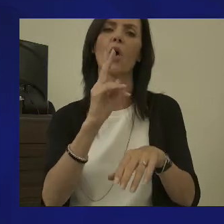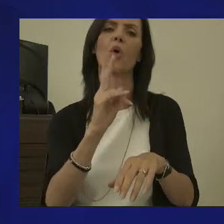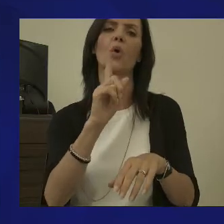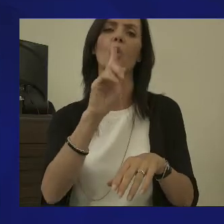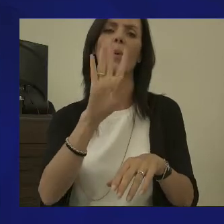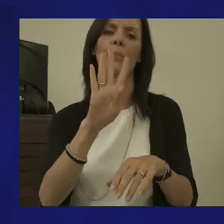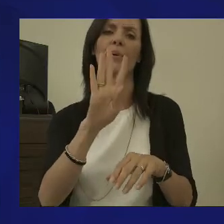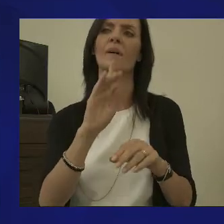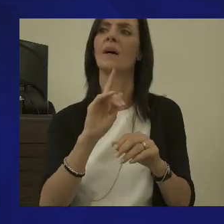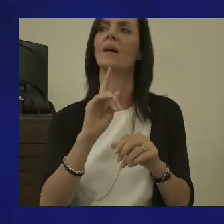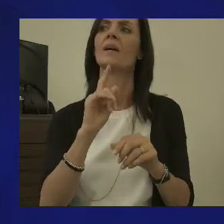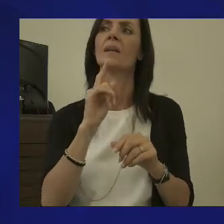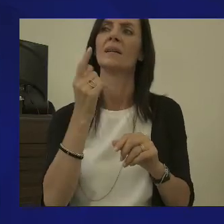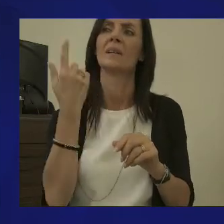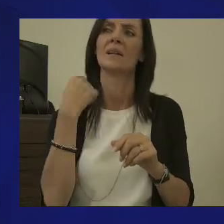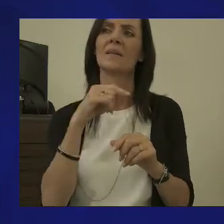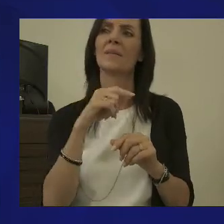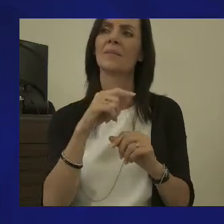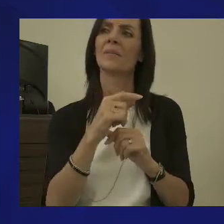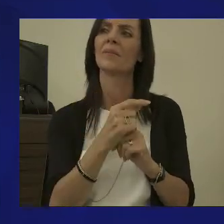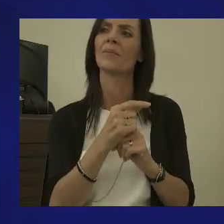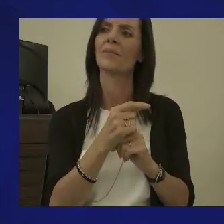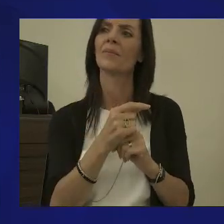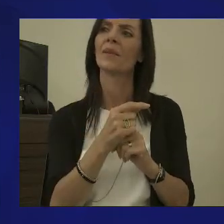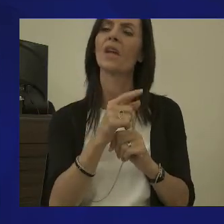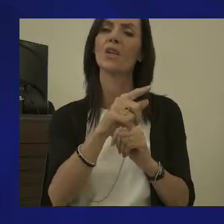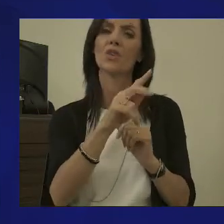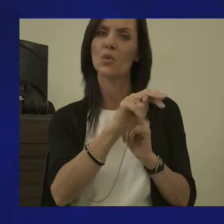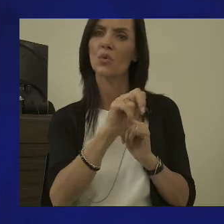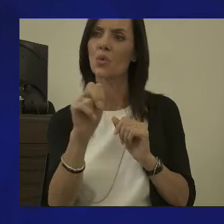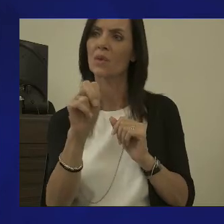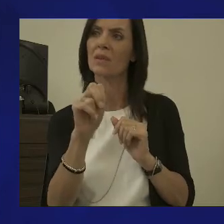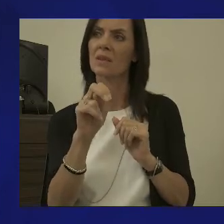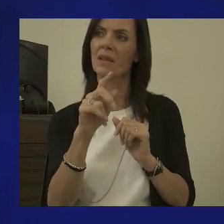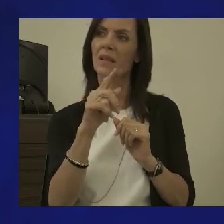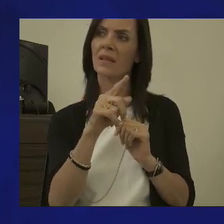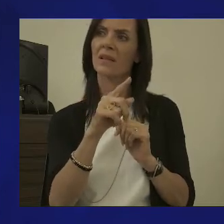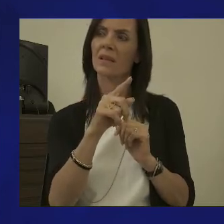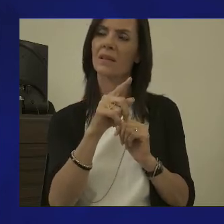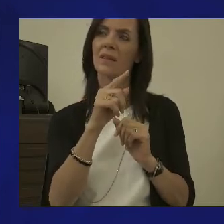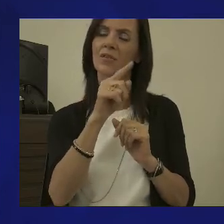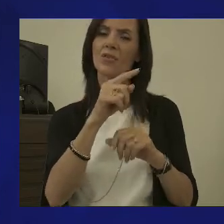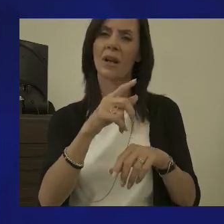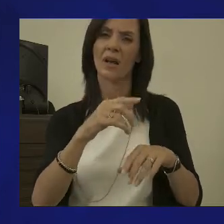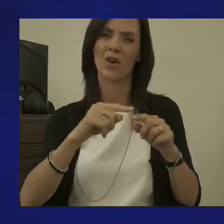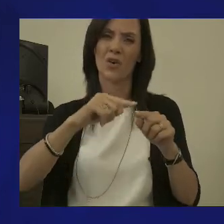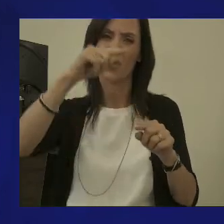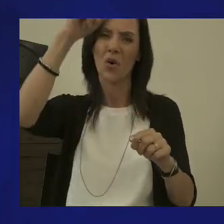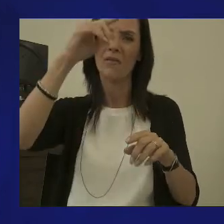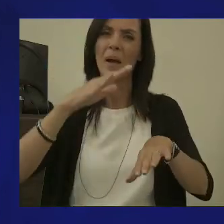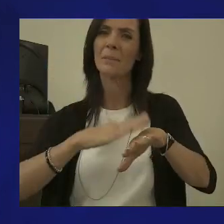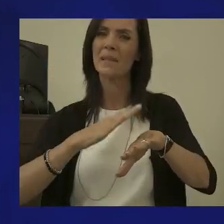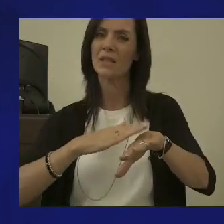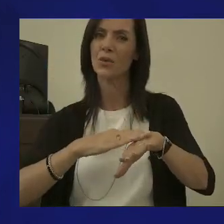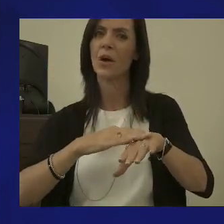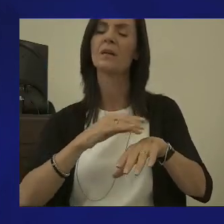שם עם מיכי. מיכי היה איתי ועם אביוהן. נושא זה על פי אנשי רדמיקס לא בר ביצוע, המסיעות יוצאות